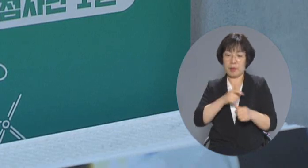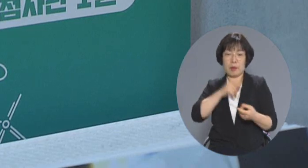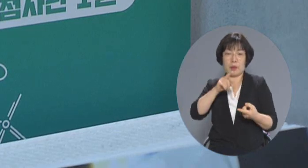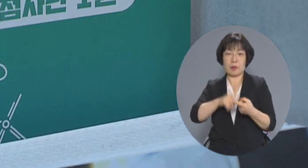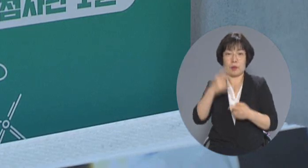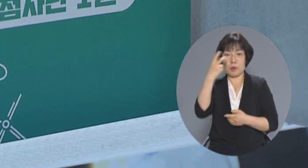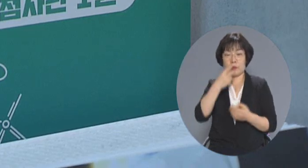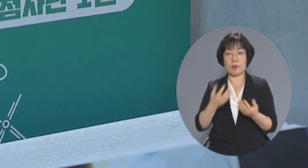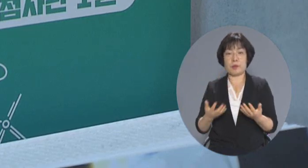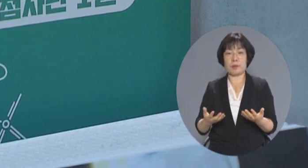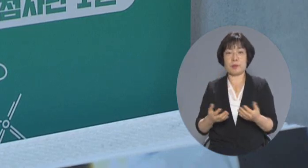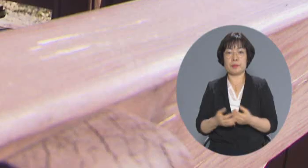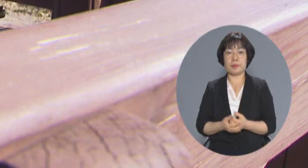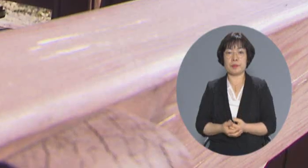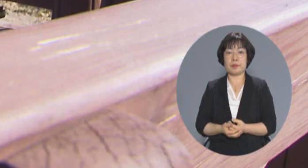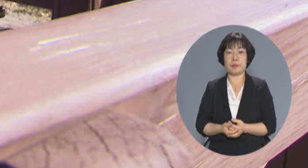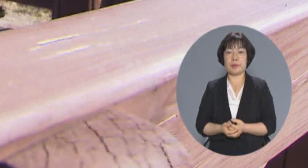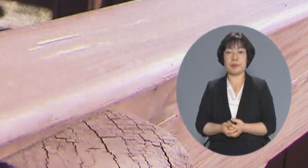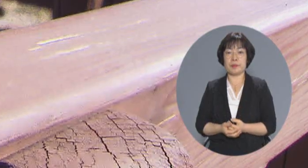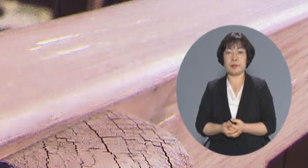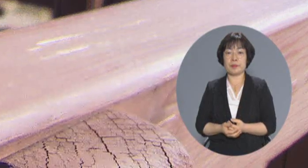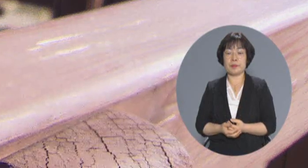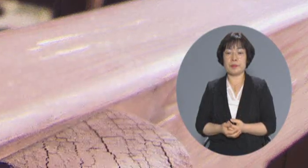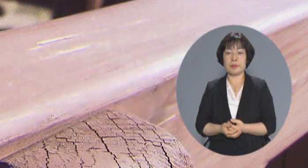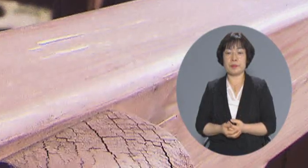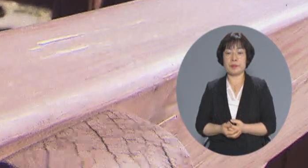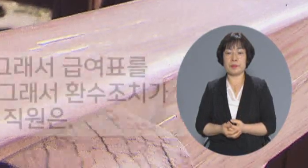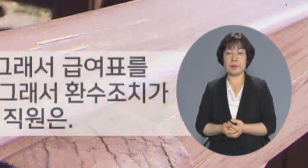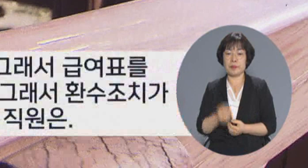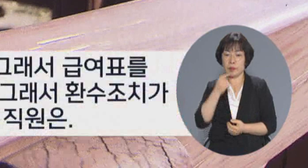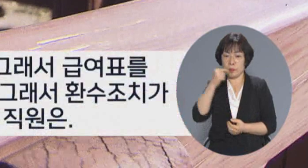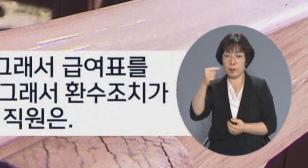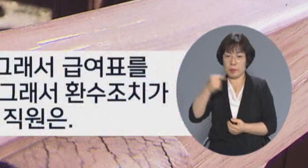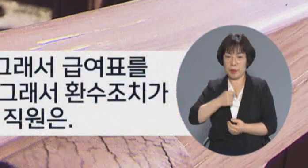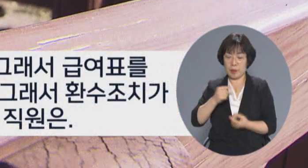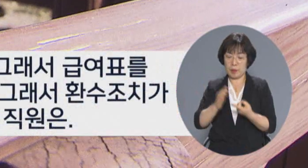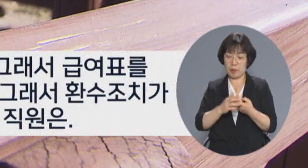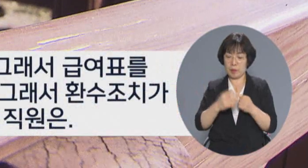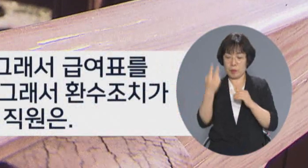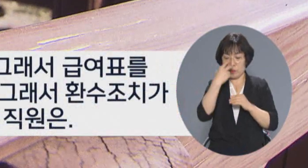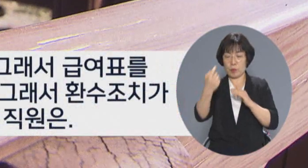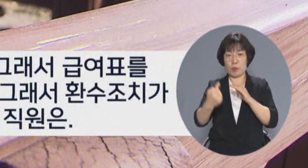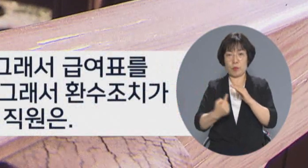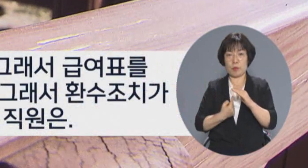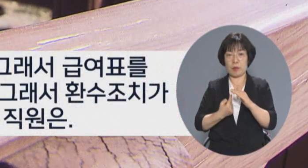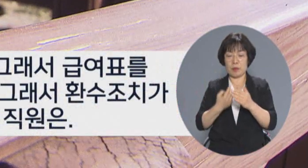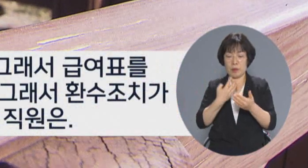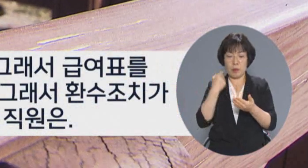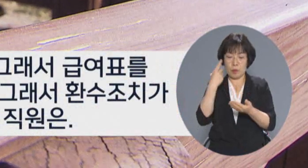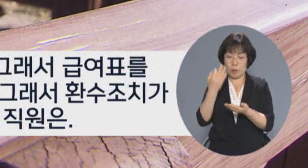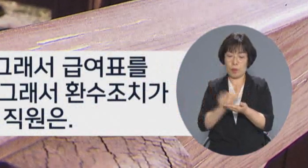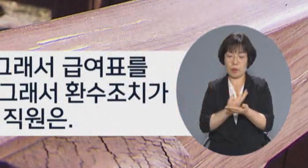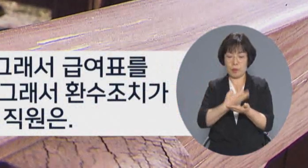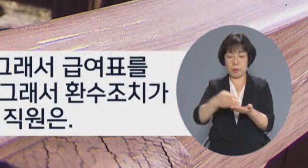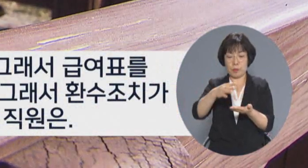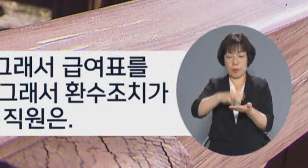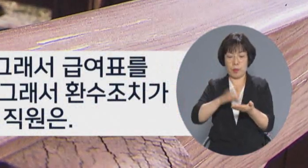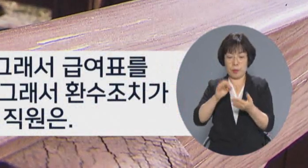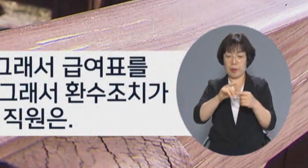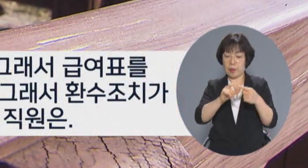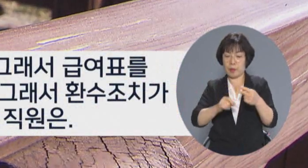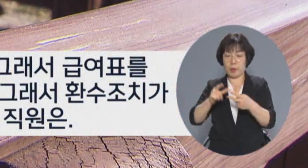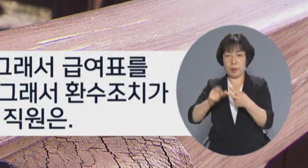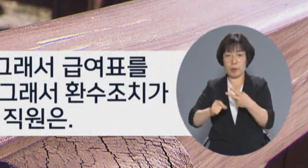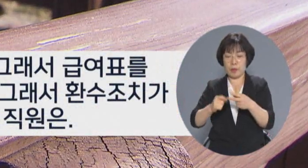조사도 하지 않았습니다. 민원이 들어왔다면서 점검이 나온 거예요. 그래서 이제 급여표를 보더니 1월달,